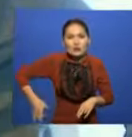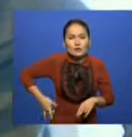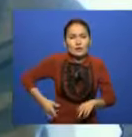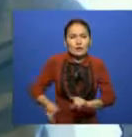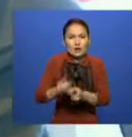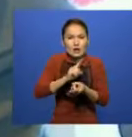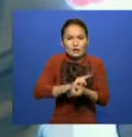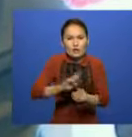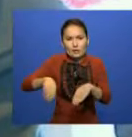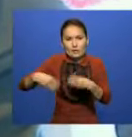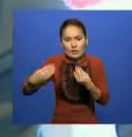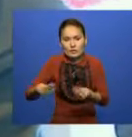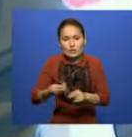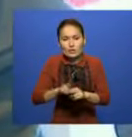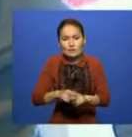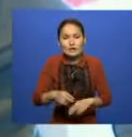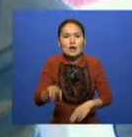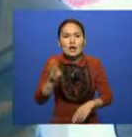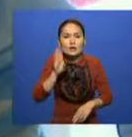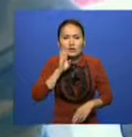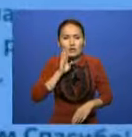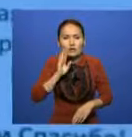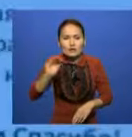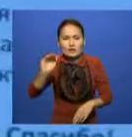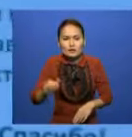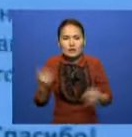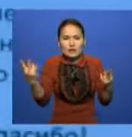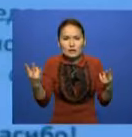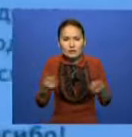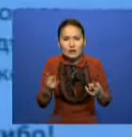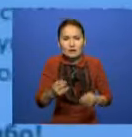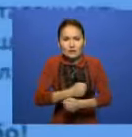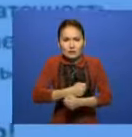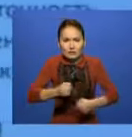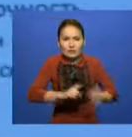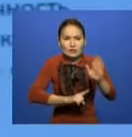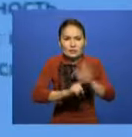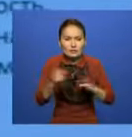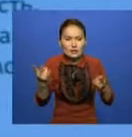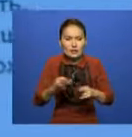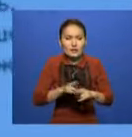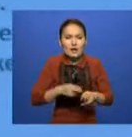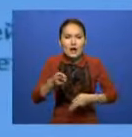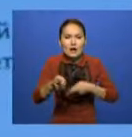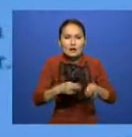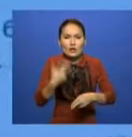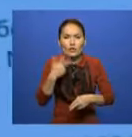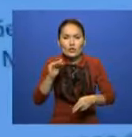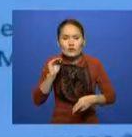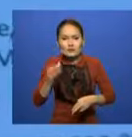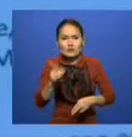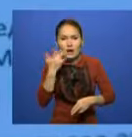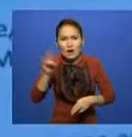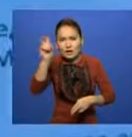Дәріні көп ішкендіктен тәбеті де аз. Әйтеуір әупірім деп ет алды. Енді жолға шығу керек. Операцияға қажетті 30 мың долларды